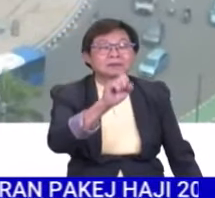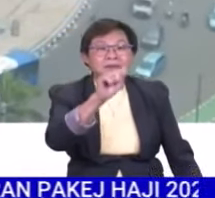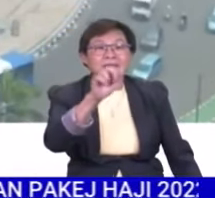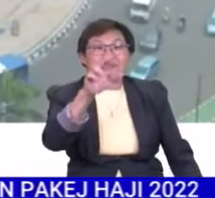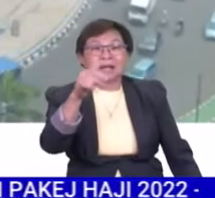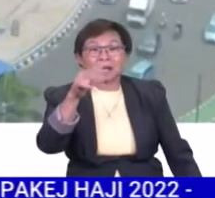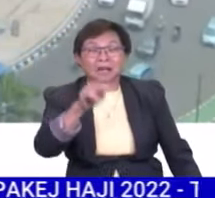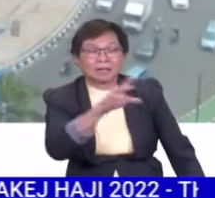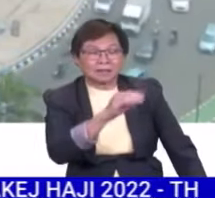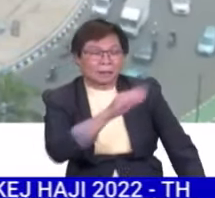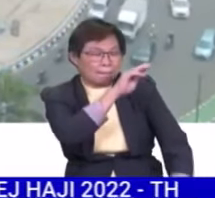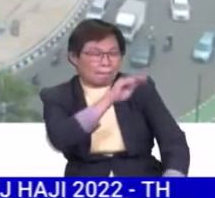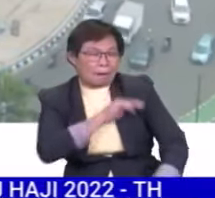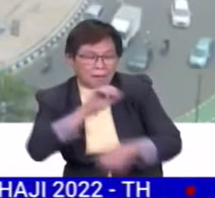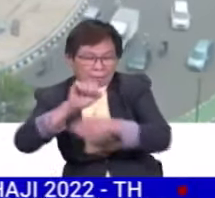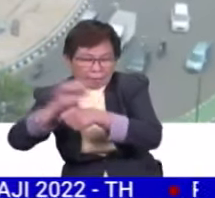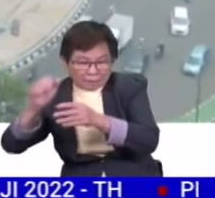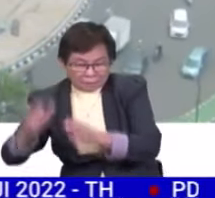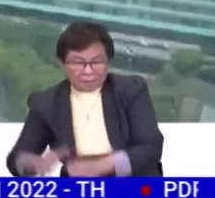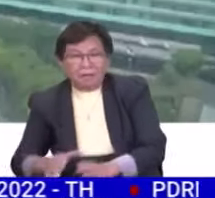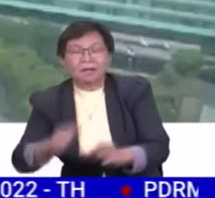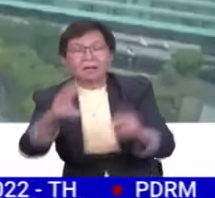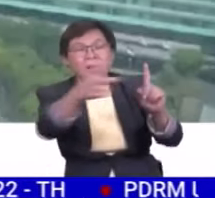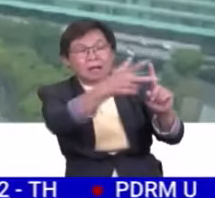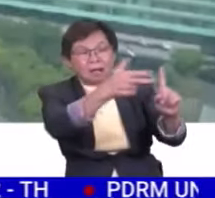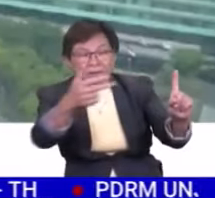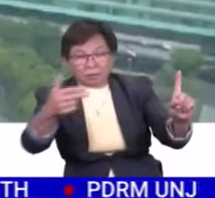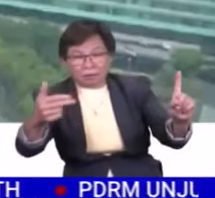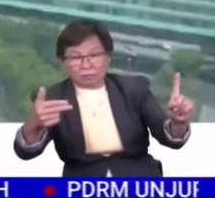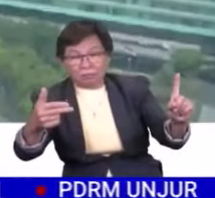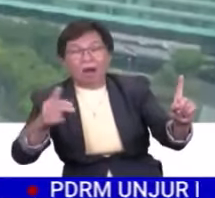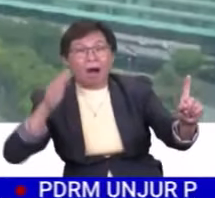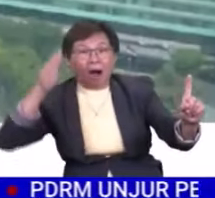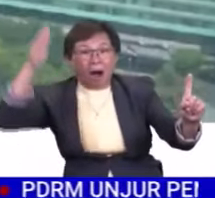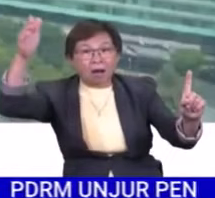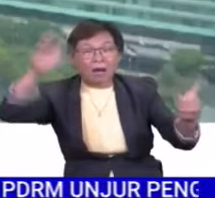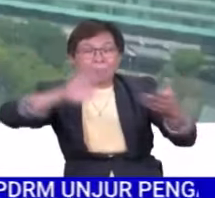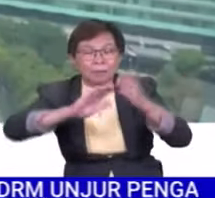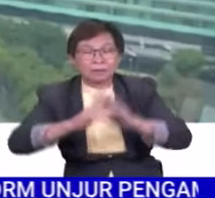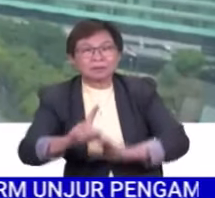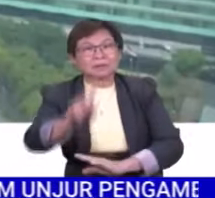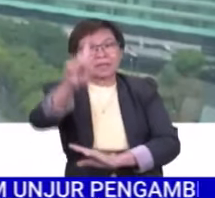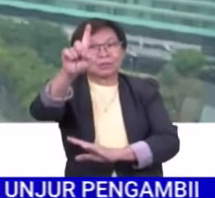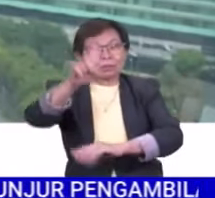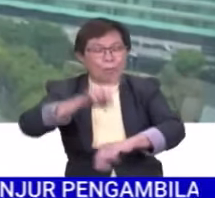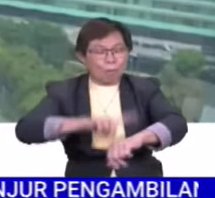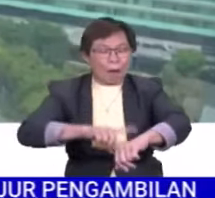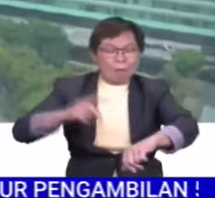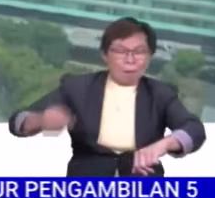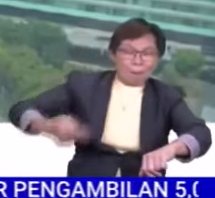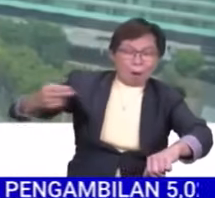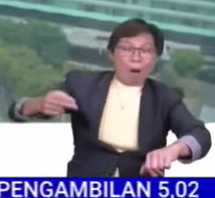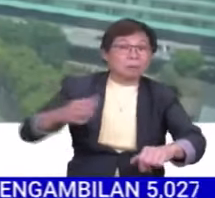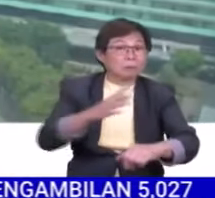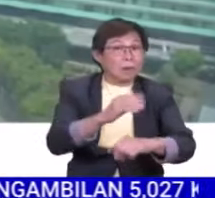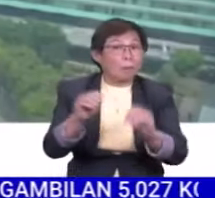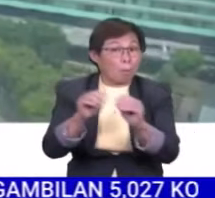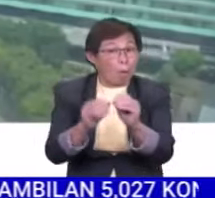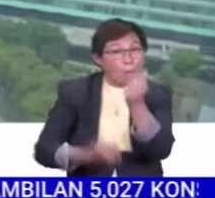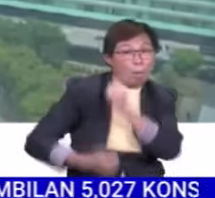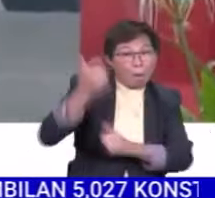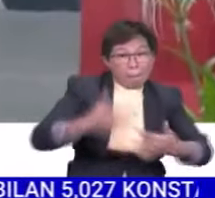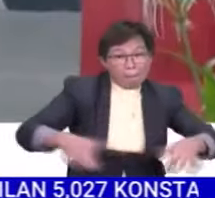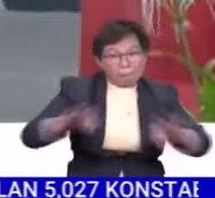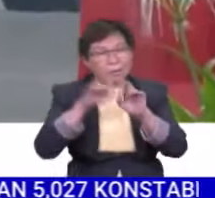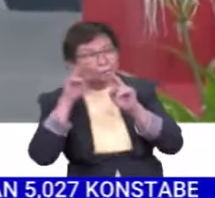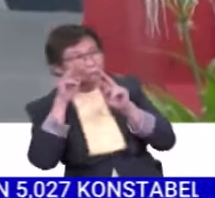Menteri Ketenagakerjaan Republik Indonesia Ida Fauziah akan menjadi satu detik bersejarah. Lebih-lebih lagi, ia akan